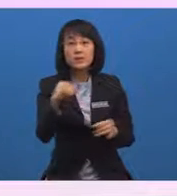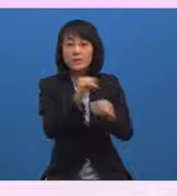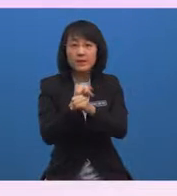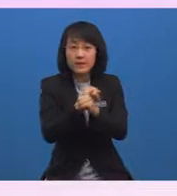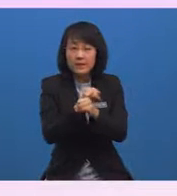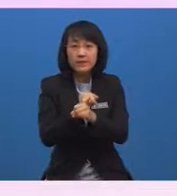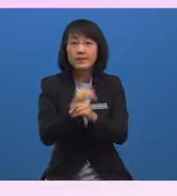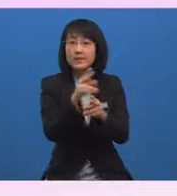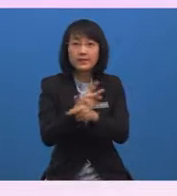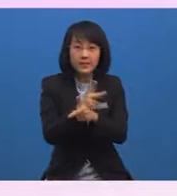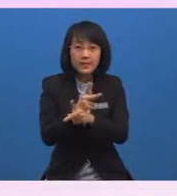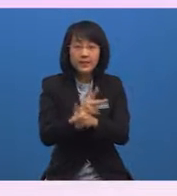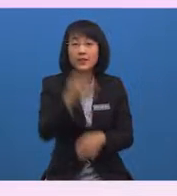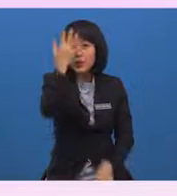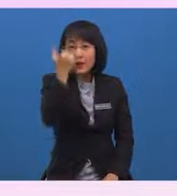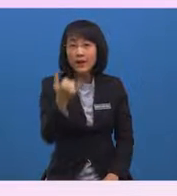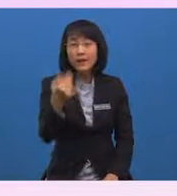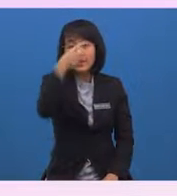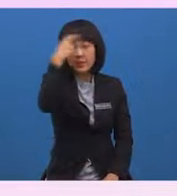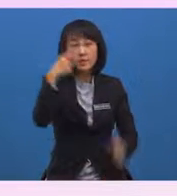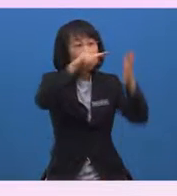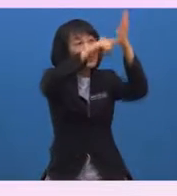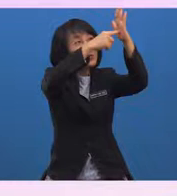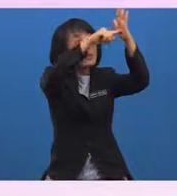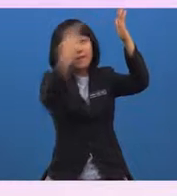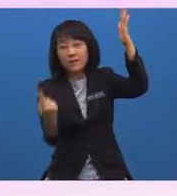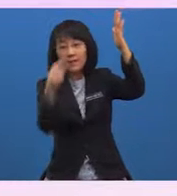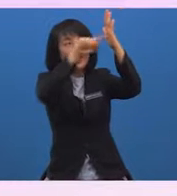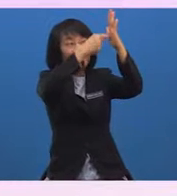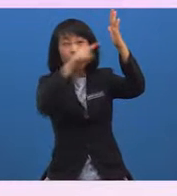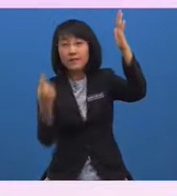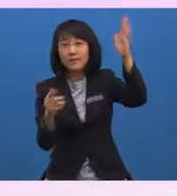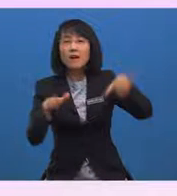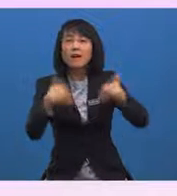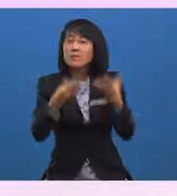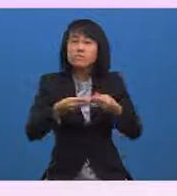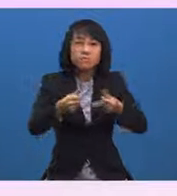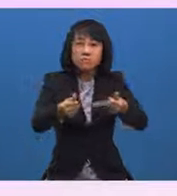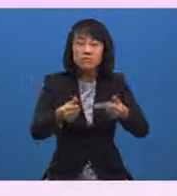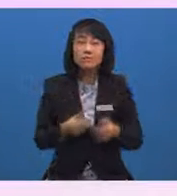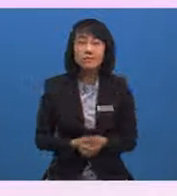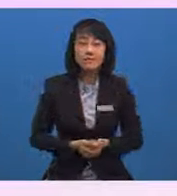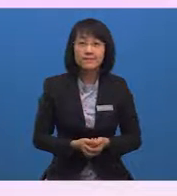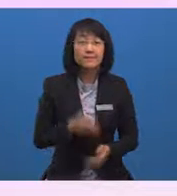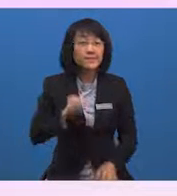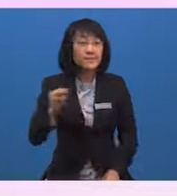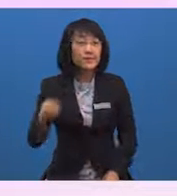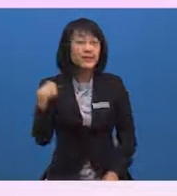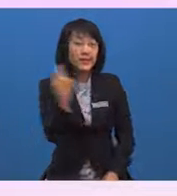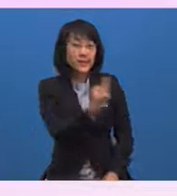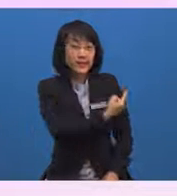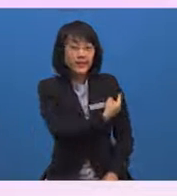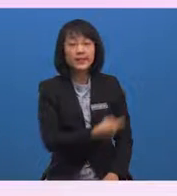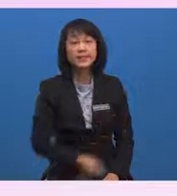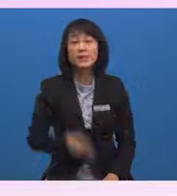terjatuh. Bagaimana kita ingin mengatasi perkara ini dari terjadi? Murid-murid, kita perlu